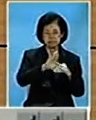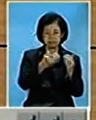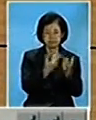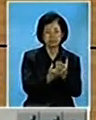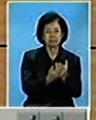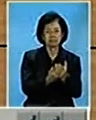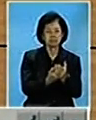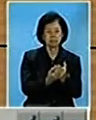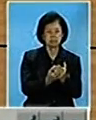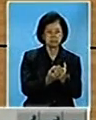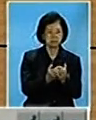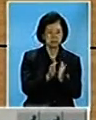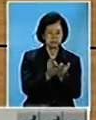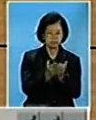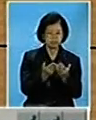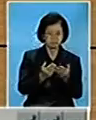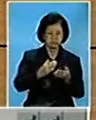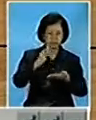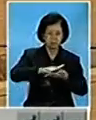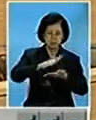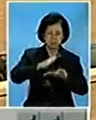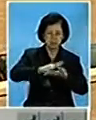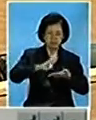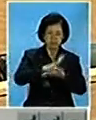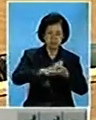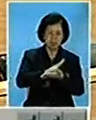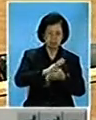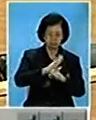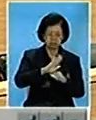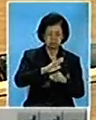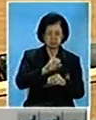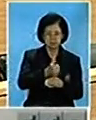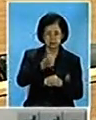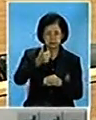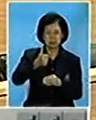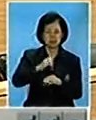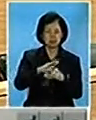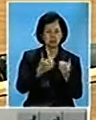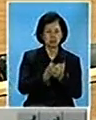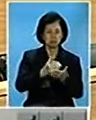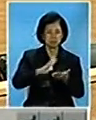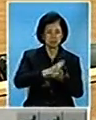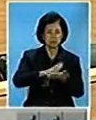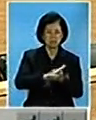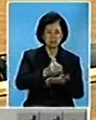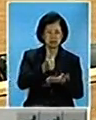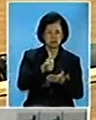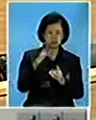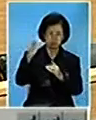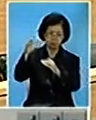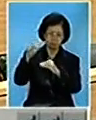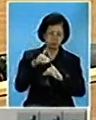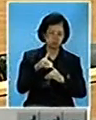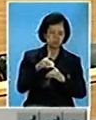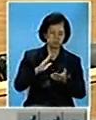านครับพิมพ์ด้วยกระดาษอาร์ตทั้งเล่มกระดาษอาร์ตเป็นกระดาษที่ต้องนำเข้าจากต่างประเ